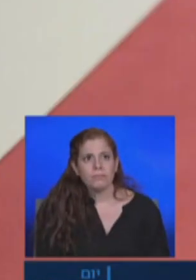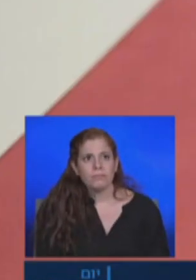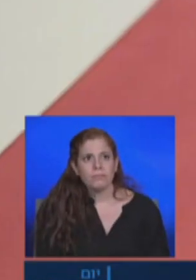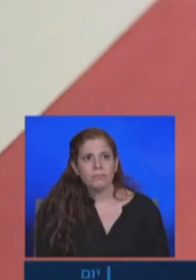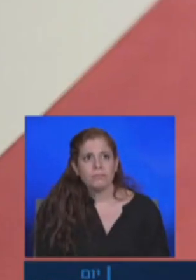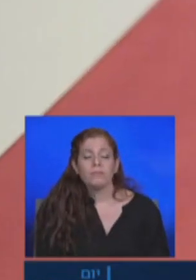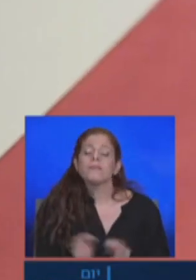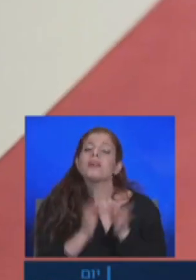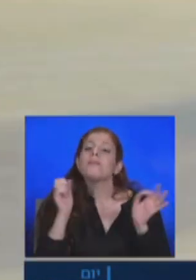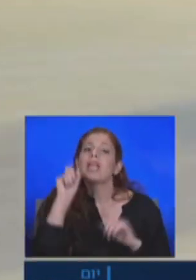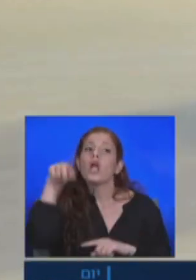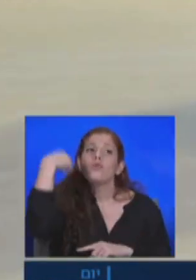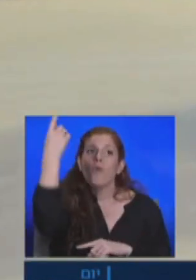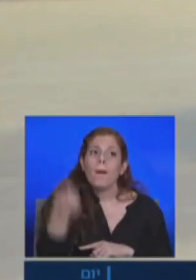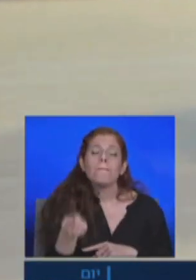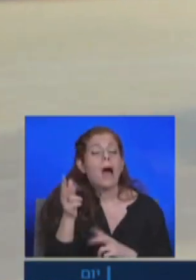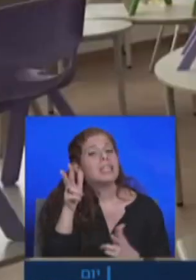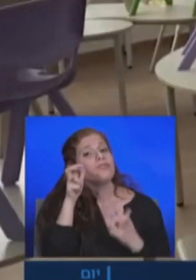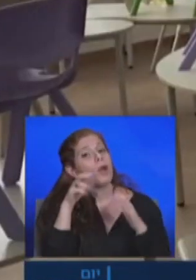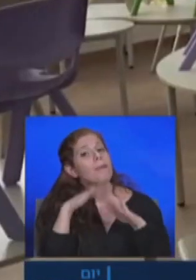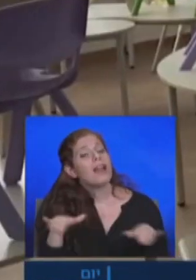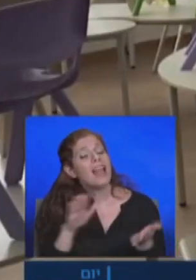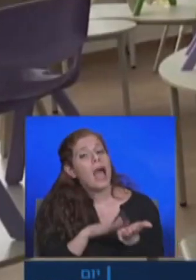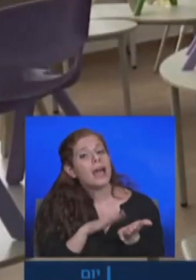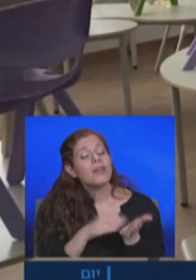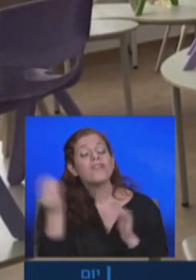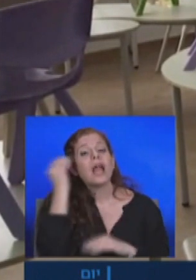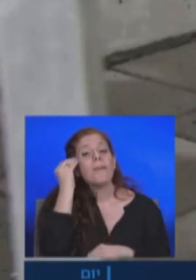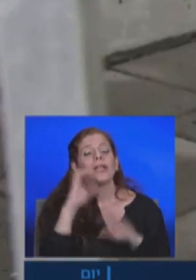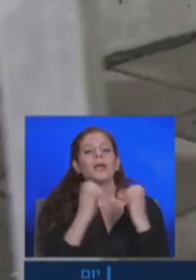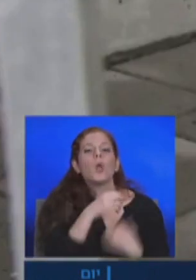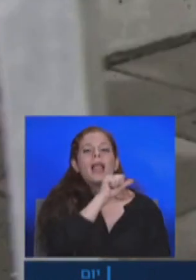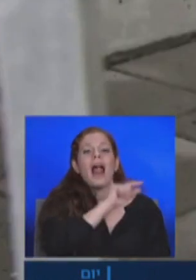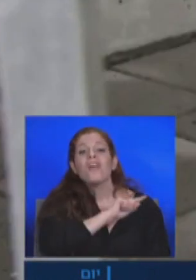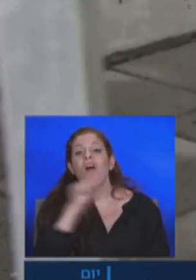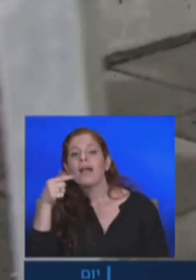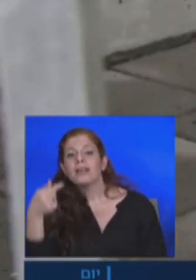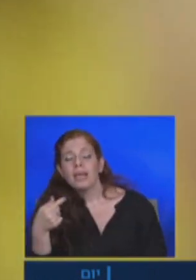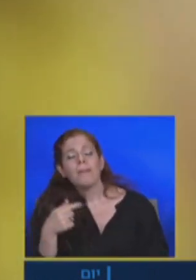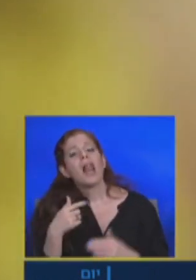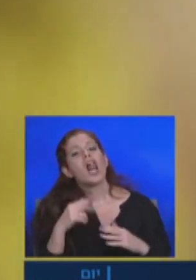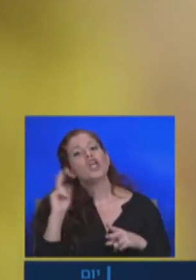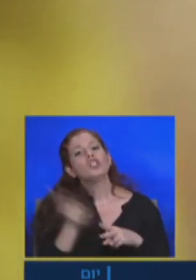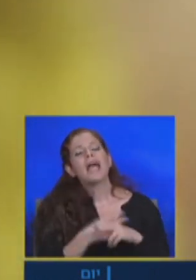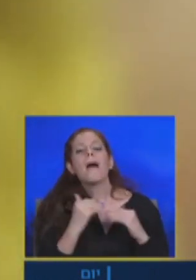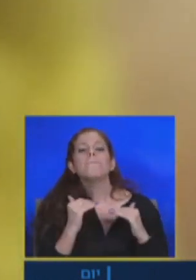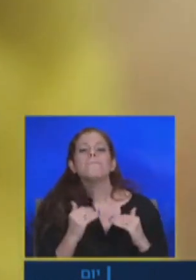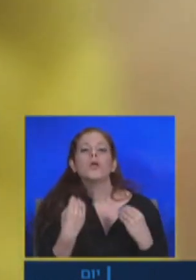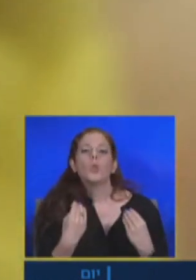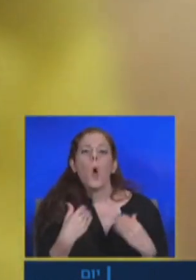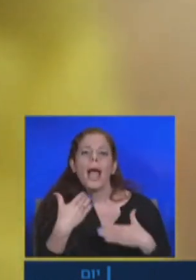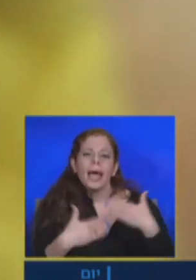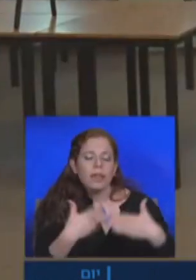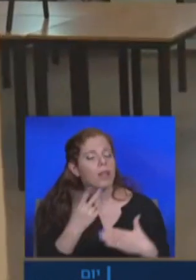בתחילת השבוע הבא צפויים לחזור ילדי הגנים ותלמידי כיתות א' עד ג' לשגרה מדורגת, אבל יש לא מעט קשיים